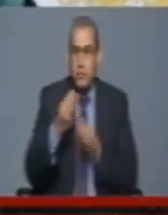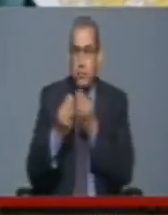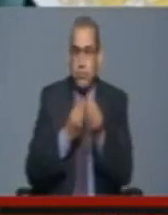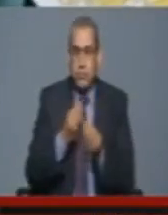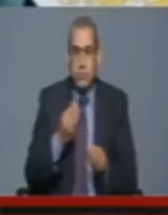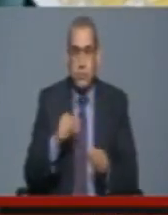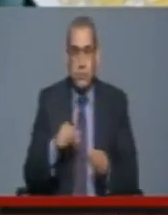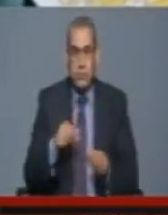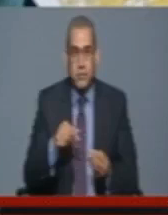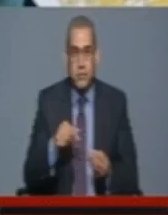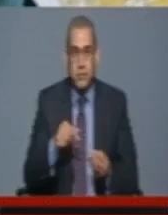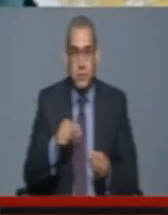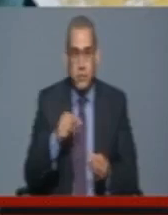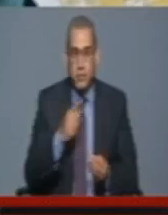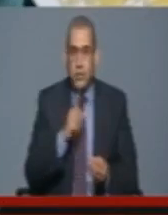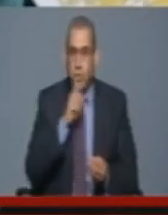بهدوء